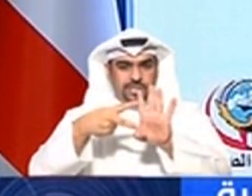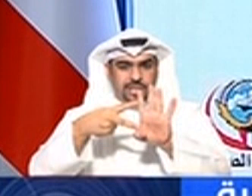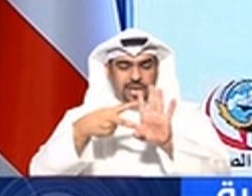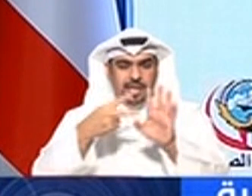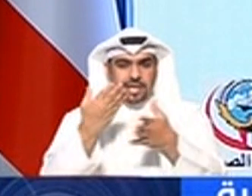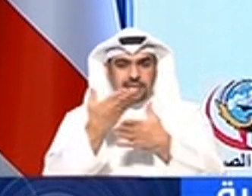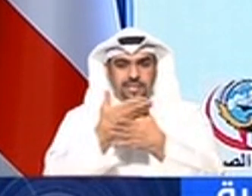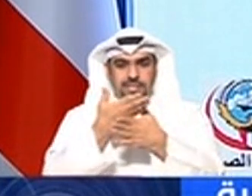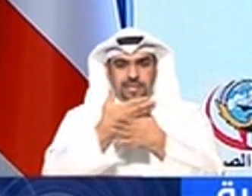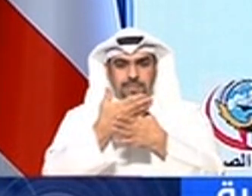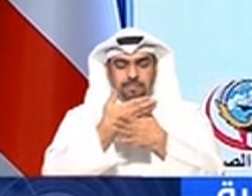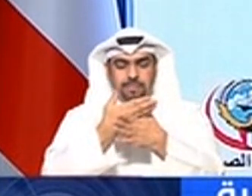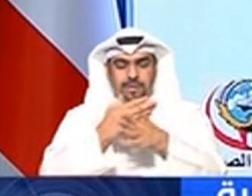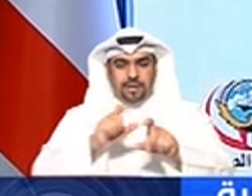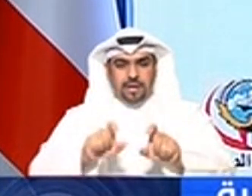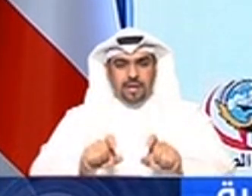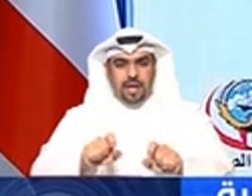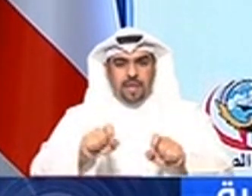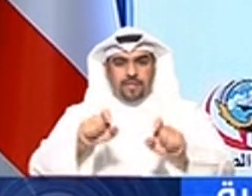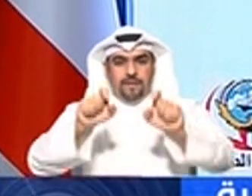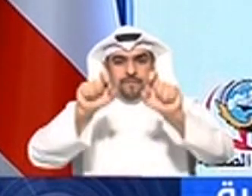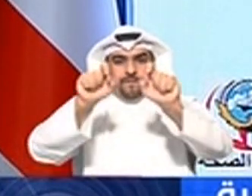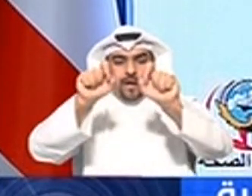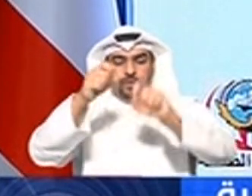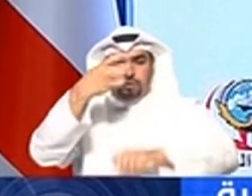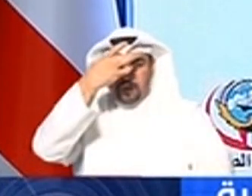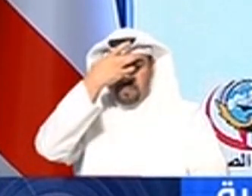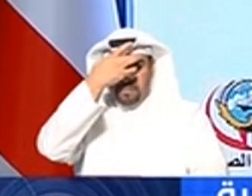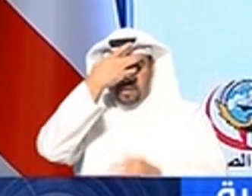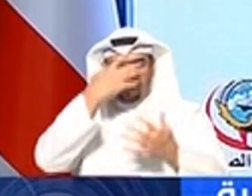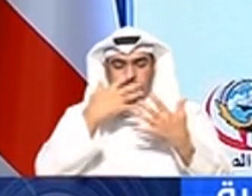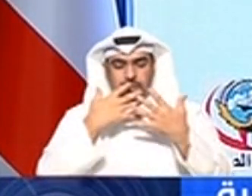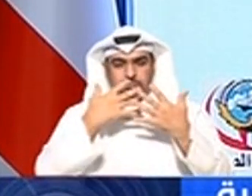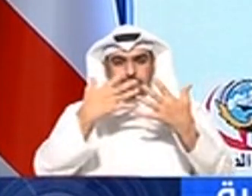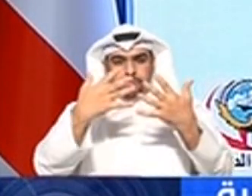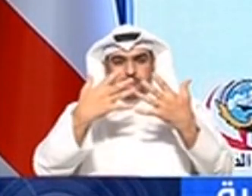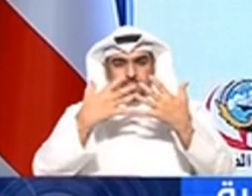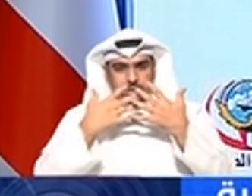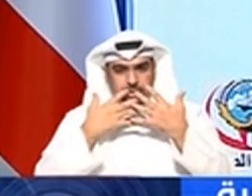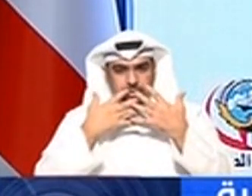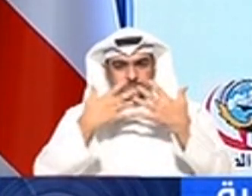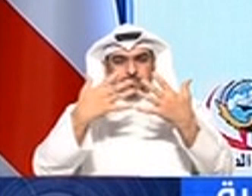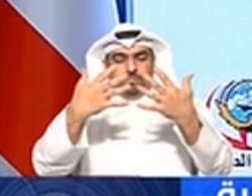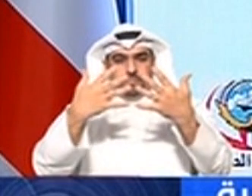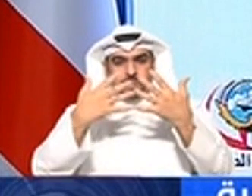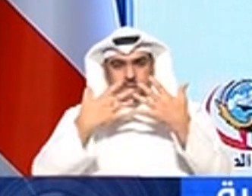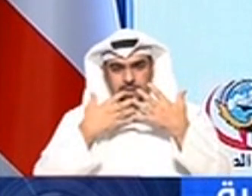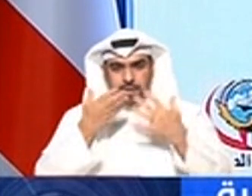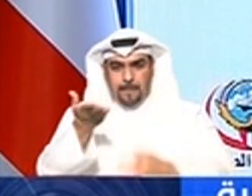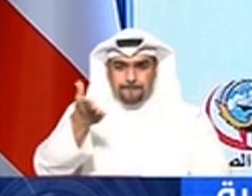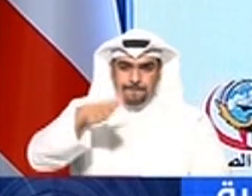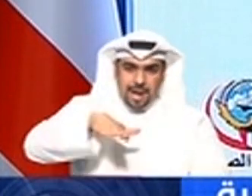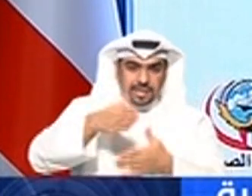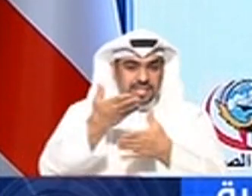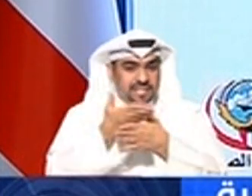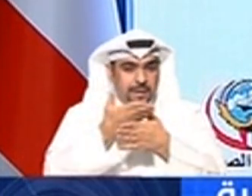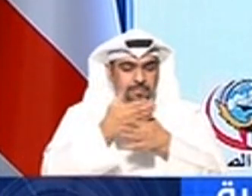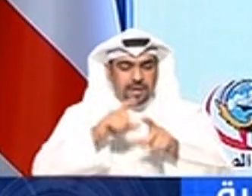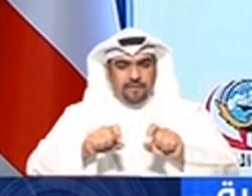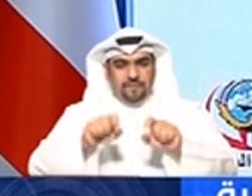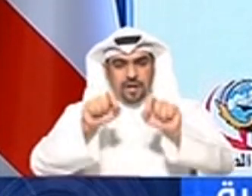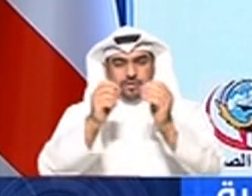مضاعفات الإصابة بفيروس كورونا سارس كوف 2، حيث كان مرض كوفيد 19 السبب الرئيسي للوفاة. نسأل الله